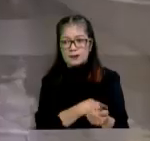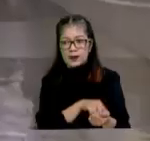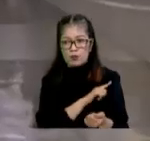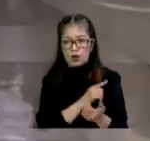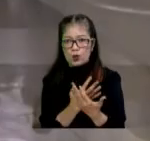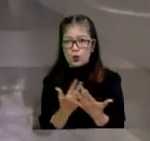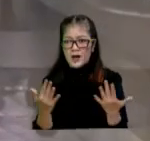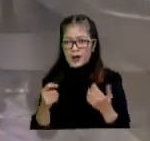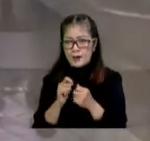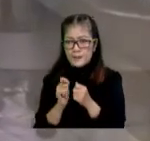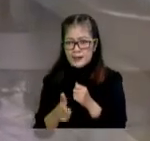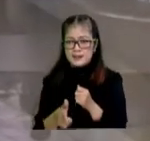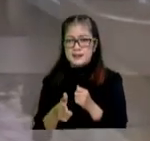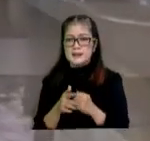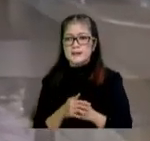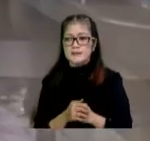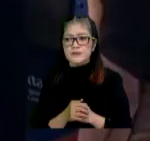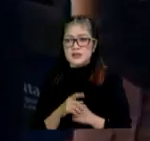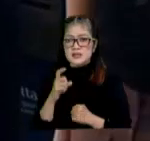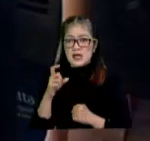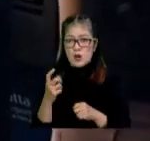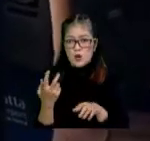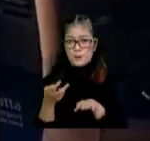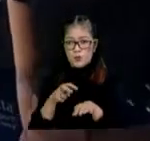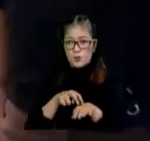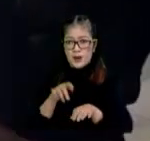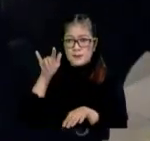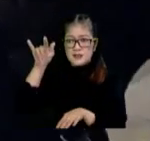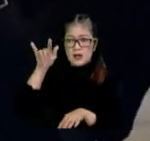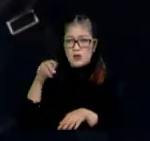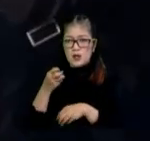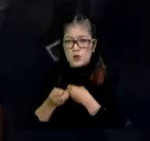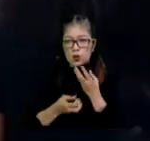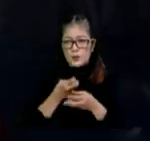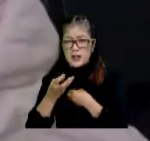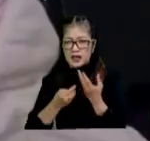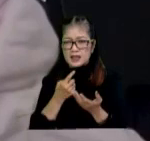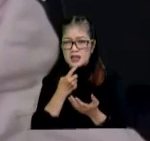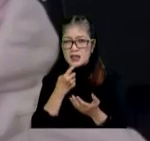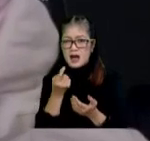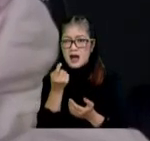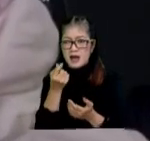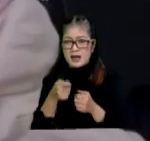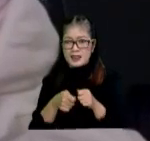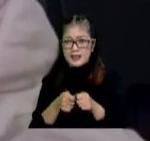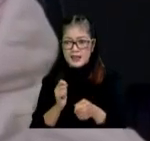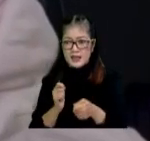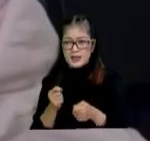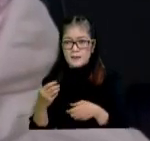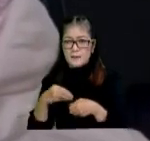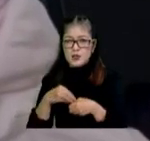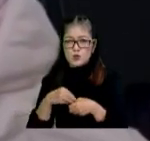masyarakat. Sejumlah calon penumpang pesawat pun bereaksi atas kenaikan harga tiket pesawat ini. Masukannya, Bu? Kecuali